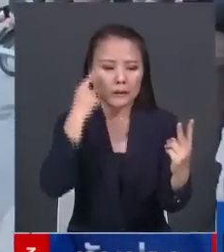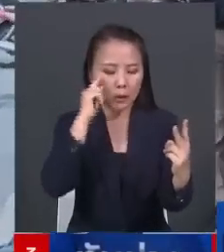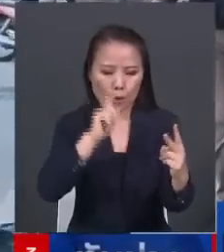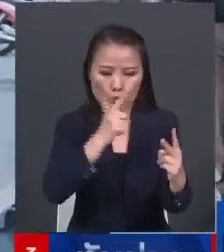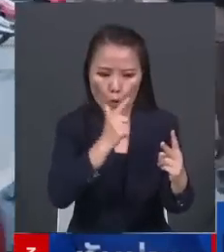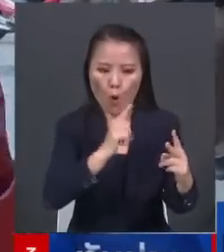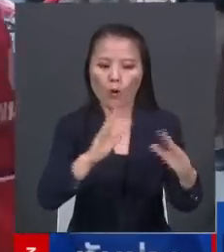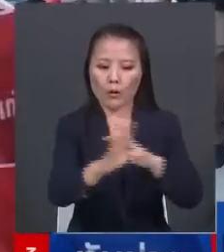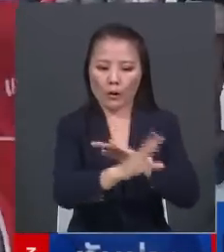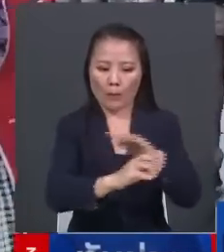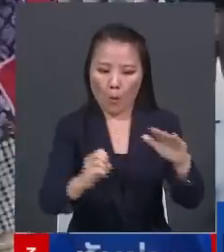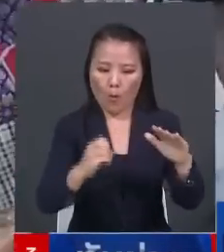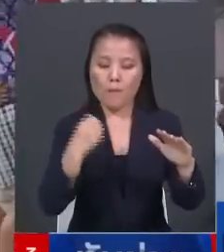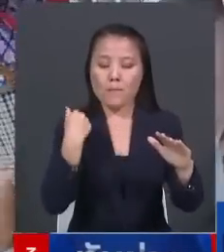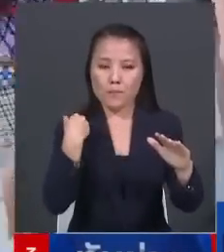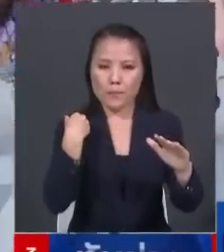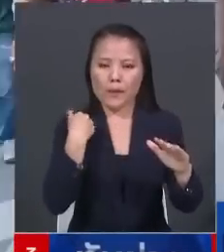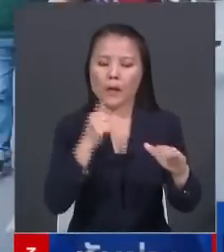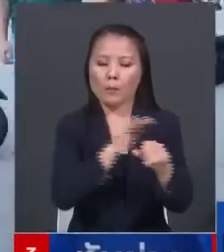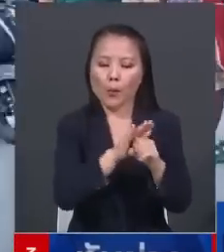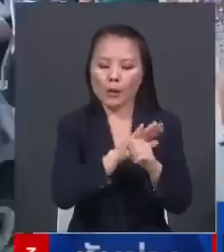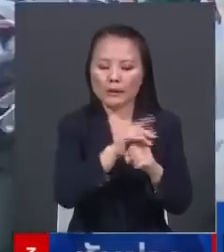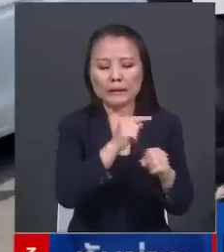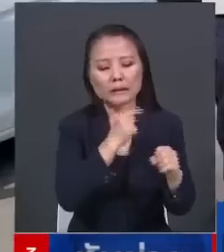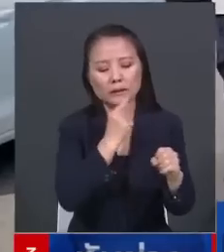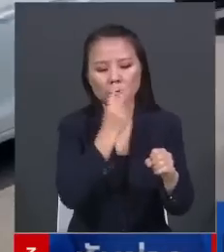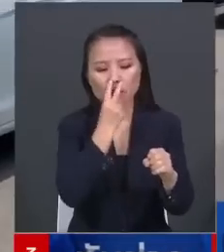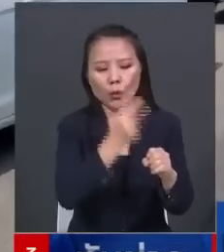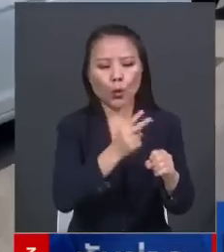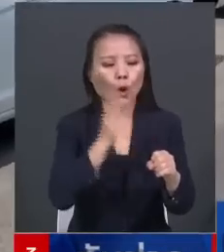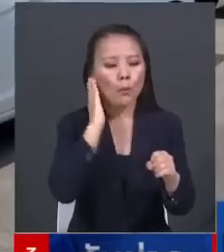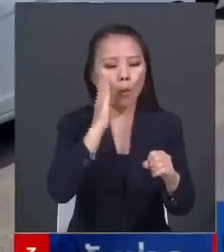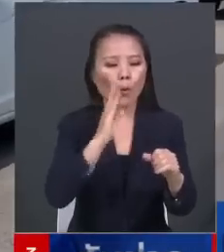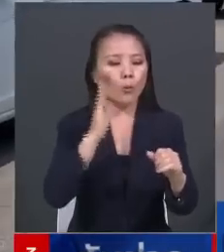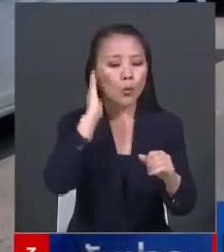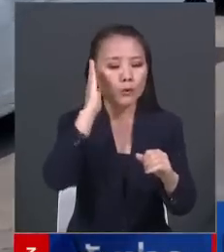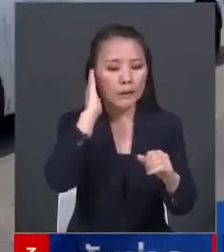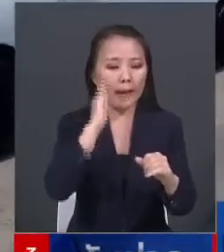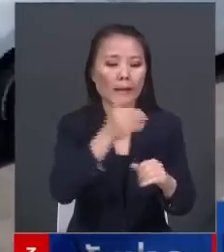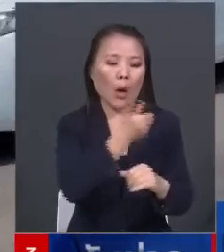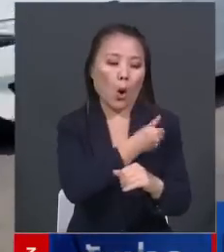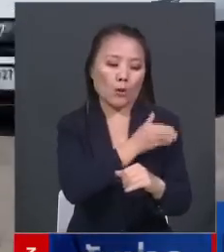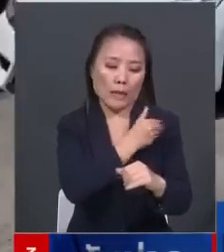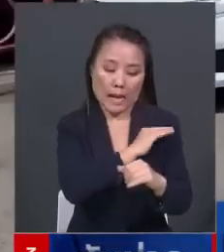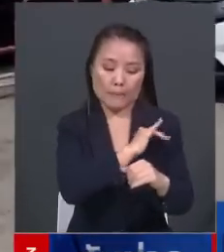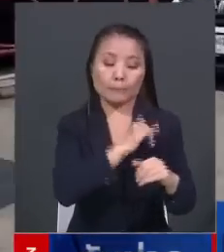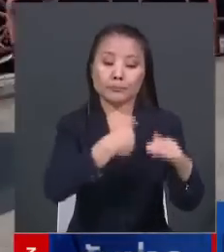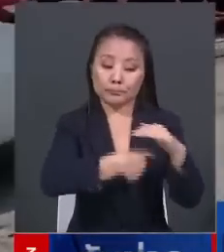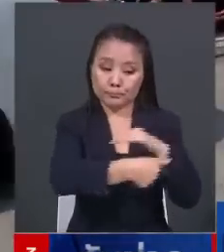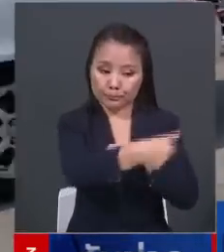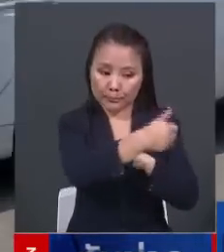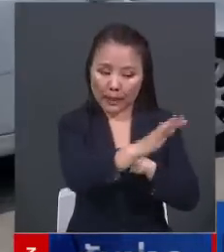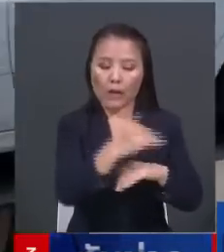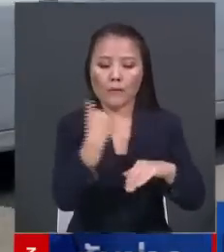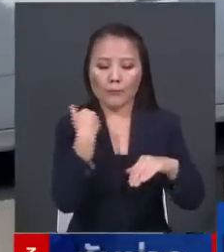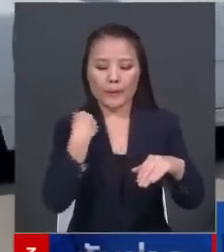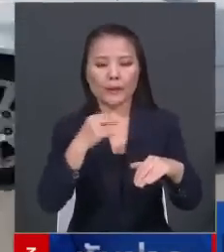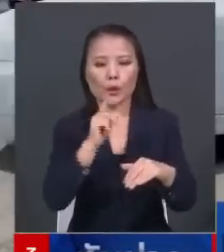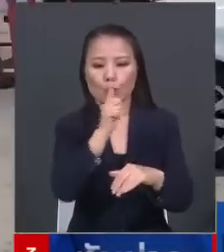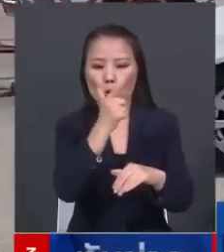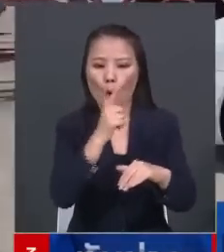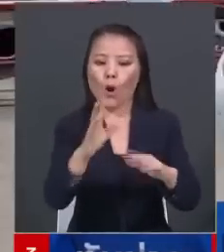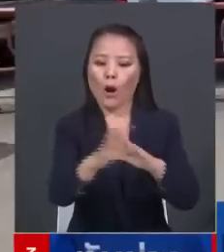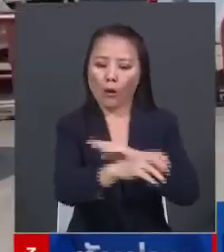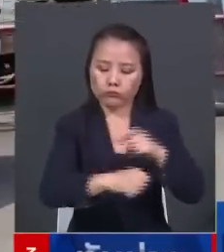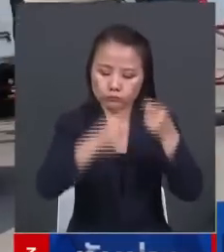เหตุคุณผู้ชมคะพอสบโอกาสที่ฝ่ายเจ้าของร้านผู้ชายเขาเดินเข้าไปหลังร้านน่ะก็เลยชิงทองแล้วก็วิ่งหล